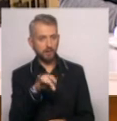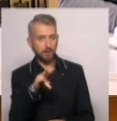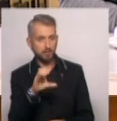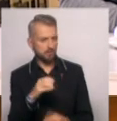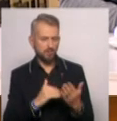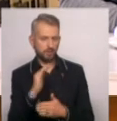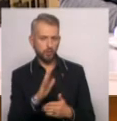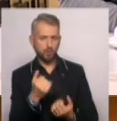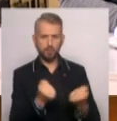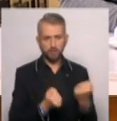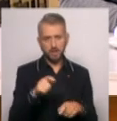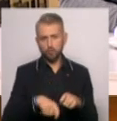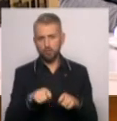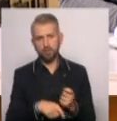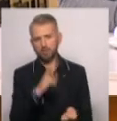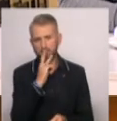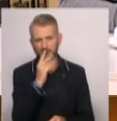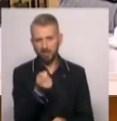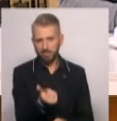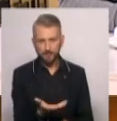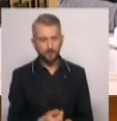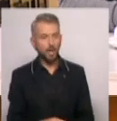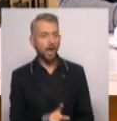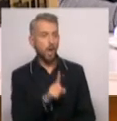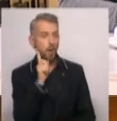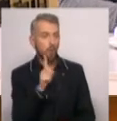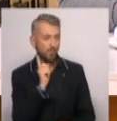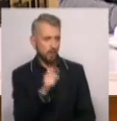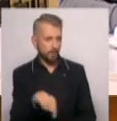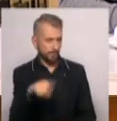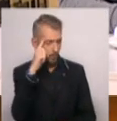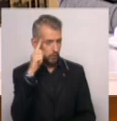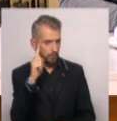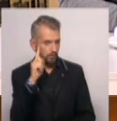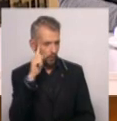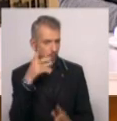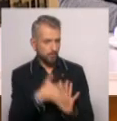у водіїв, так і у кондукторів. Молодь, ви ж розумієте, освічена,